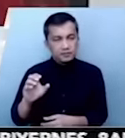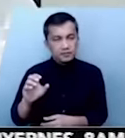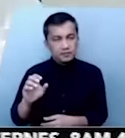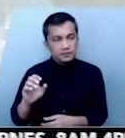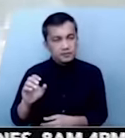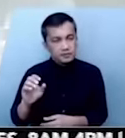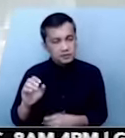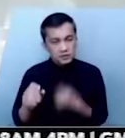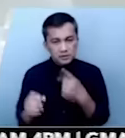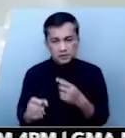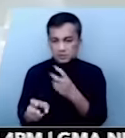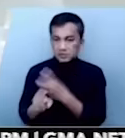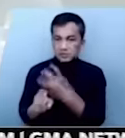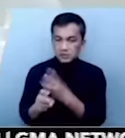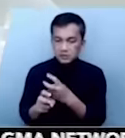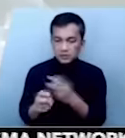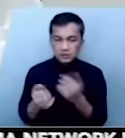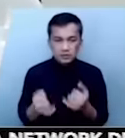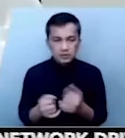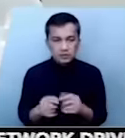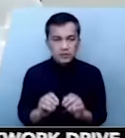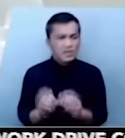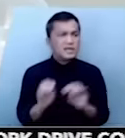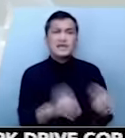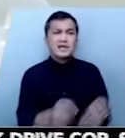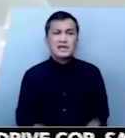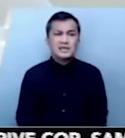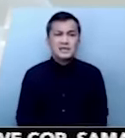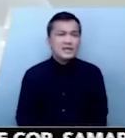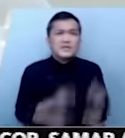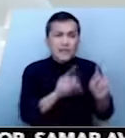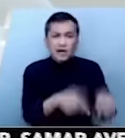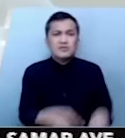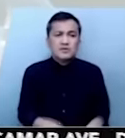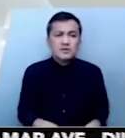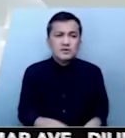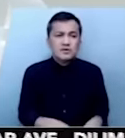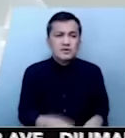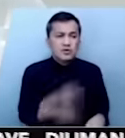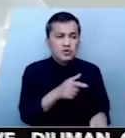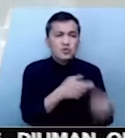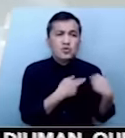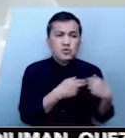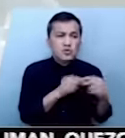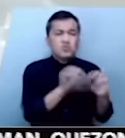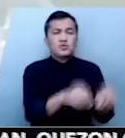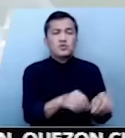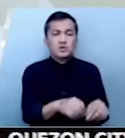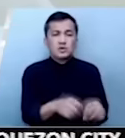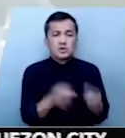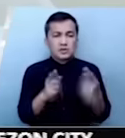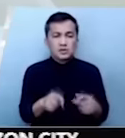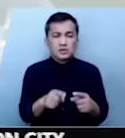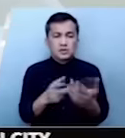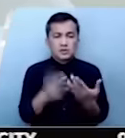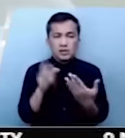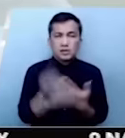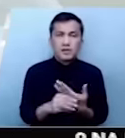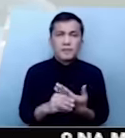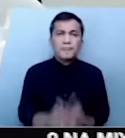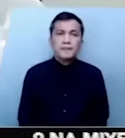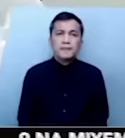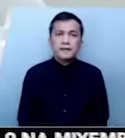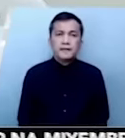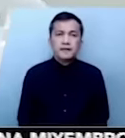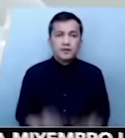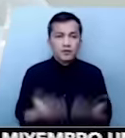ngayon. Lagyan na ng mga tatao. Tatao doon. Ang nangyayari kasi programa. Wala naman